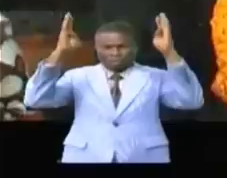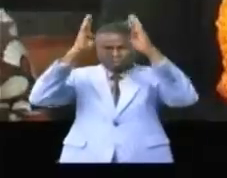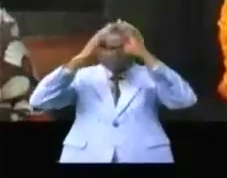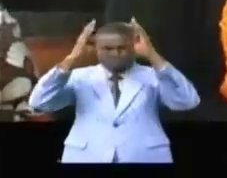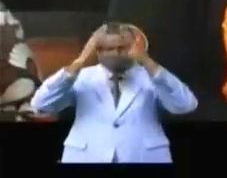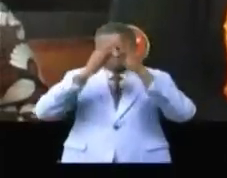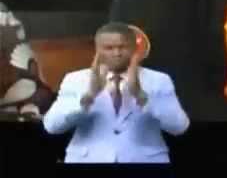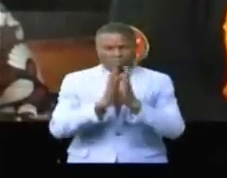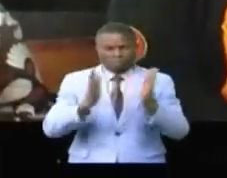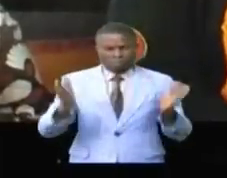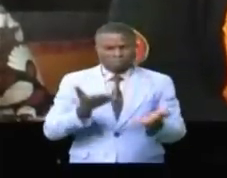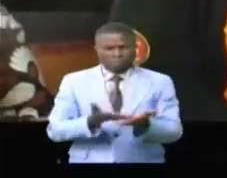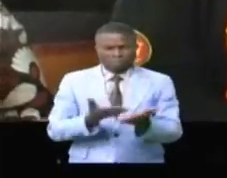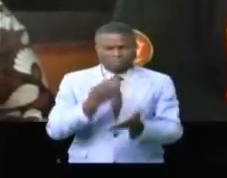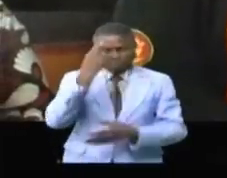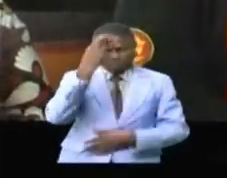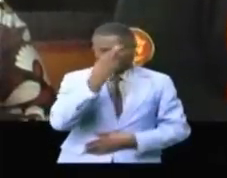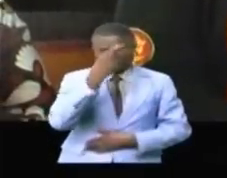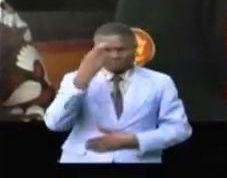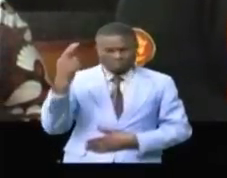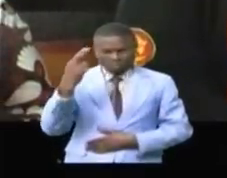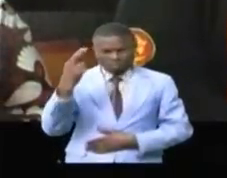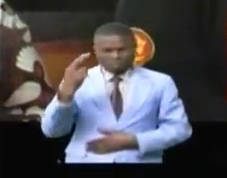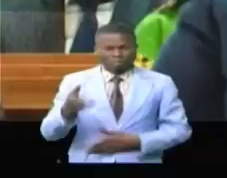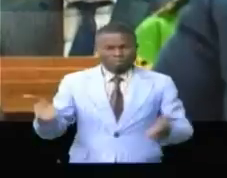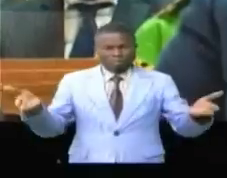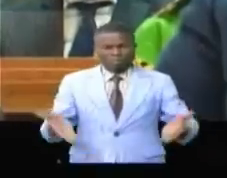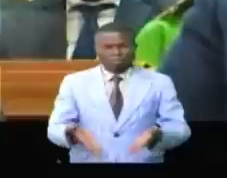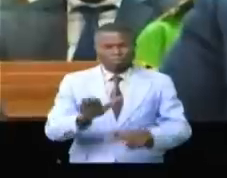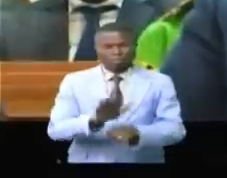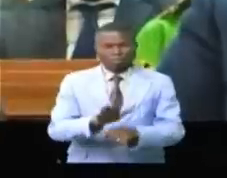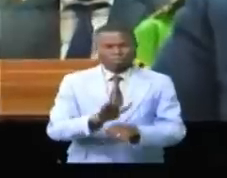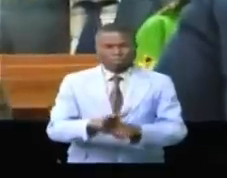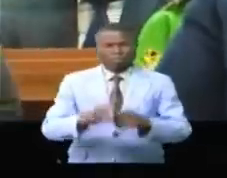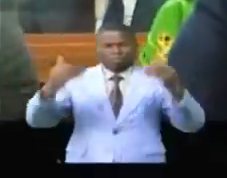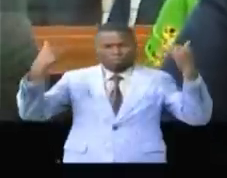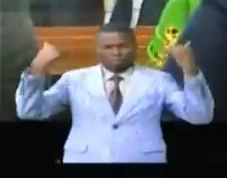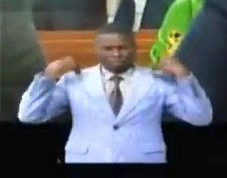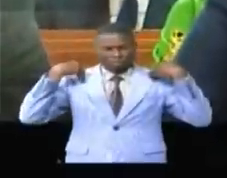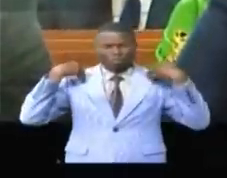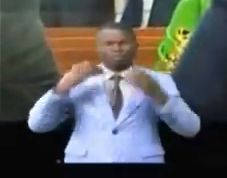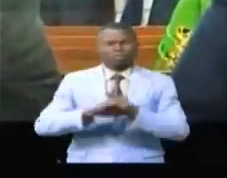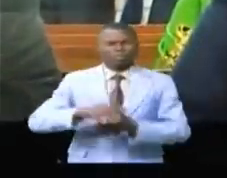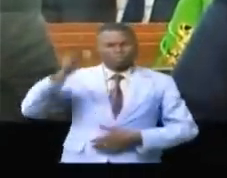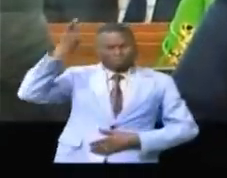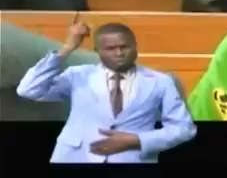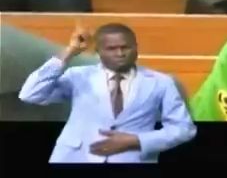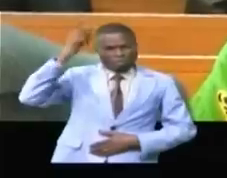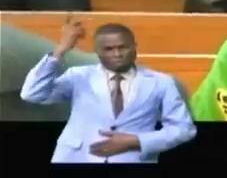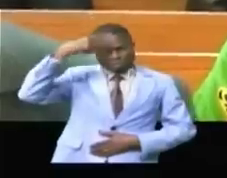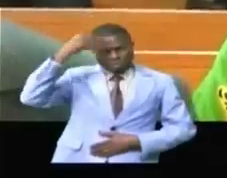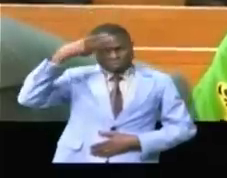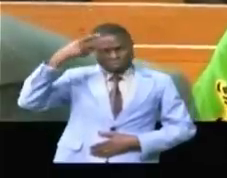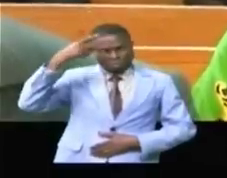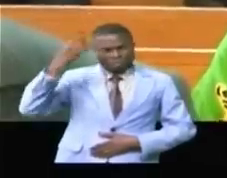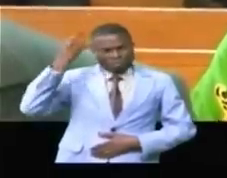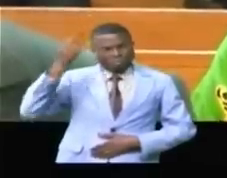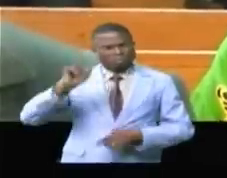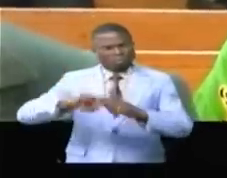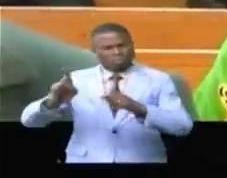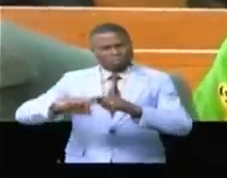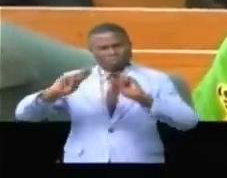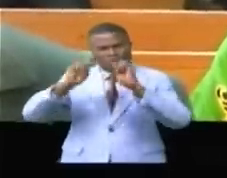cette célébration eucharistique a connu la participation de nombreuses personnalités politiques, toutes tendances